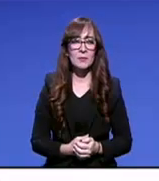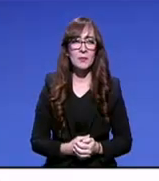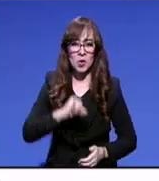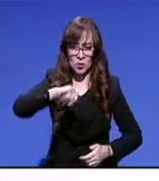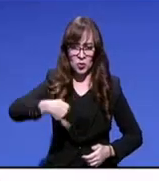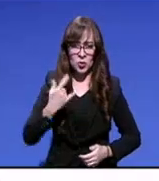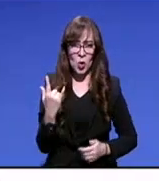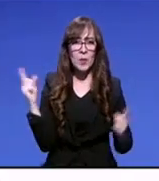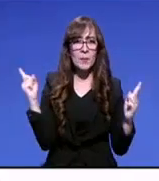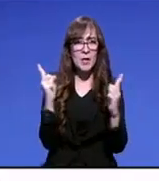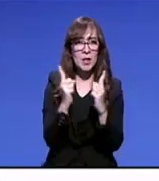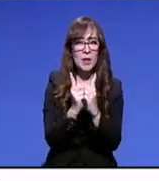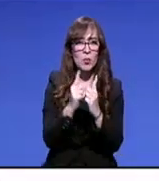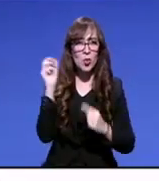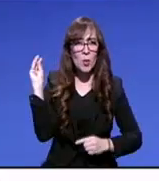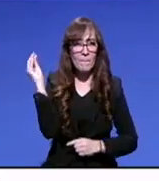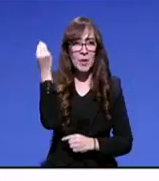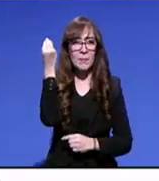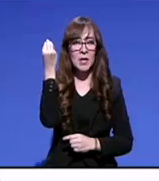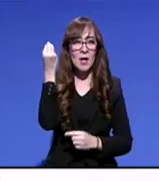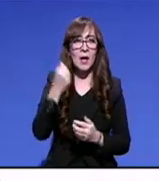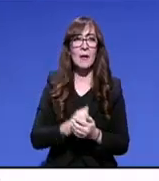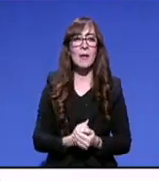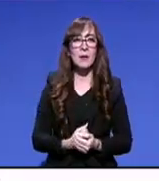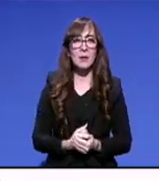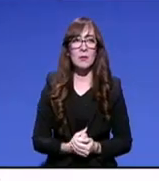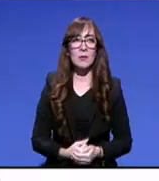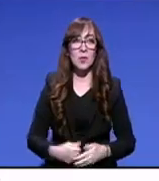bertemu pimpinan Pondok Pesantren Al-Anwar, Mbah Mun, yang